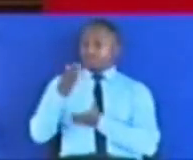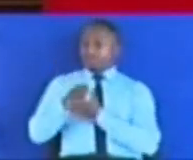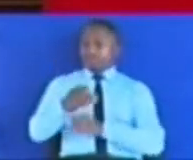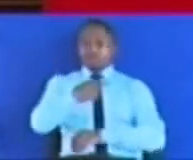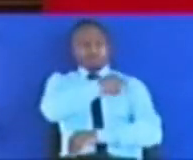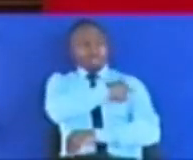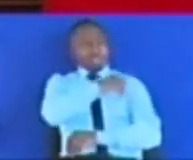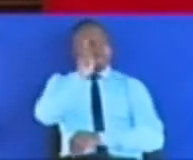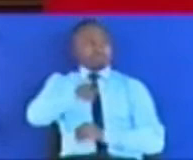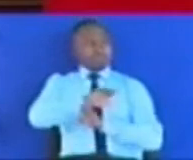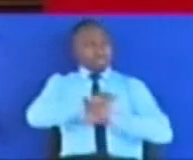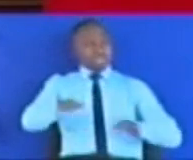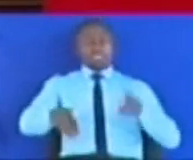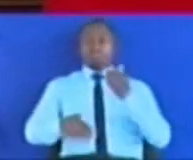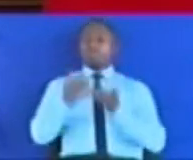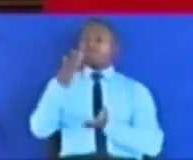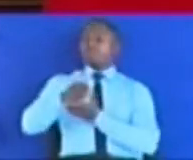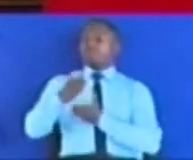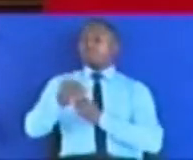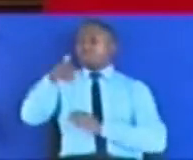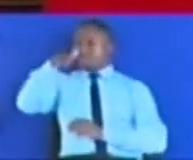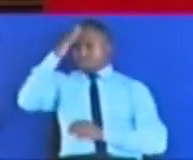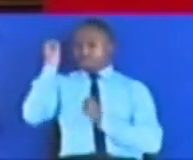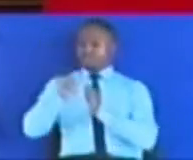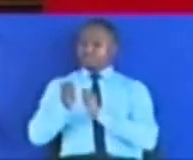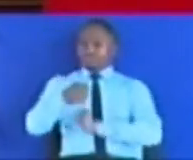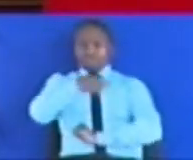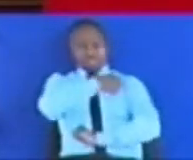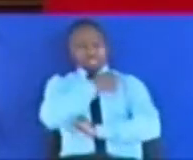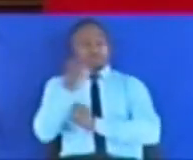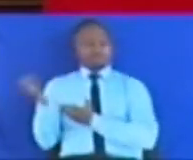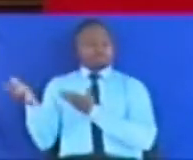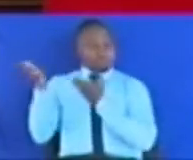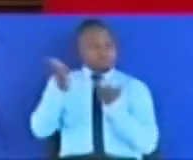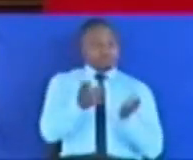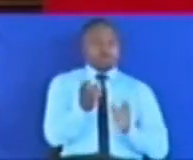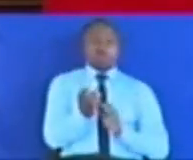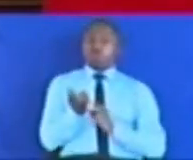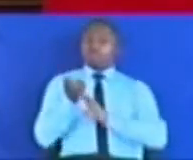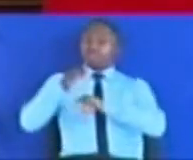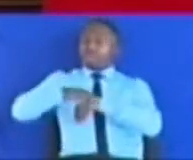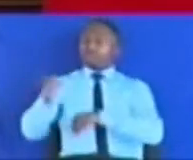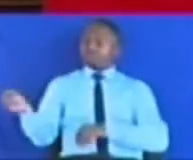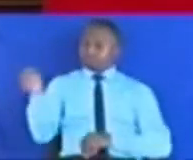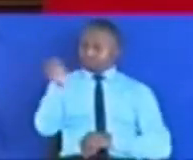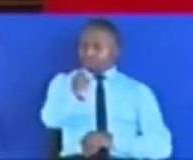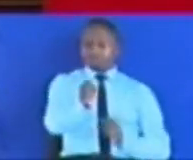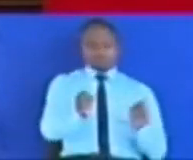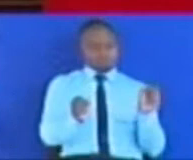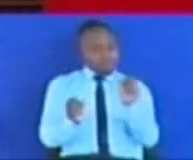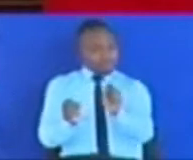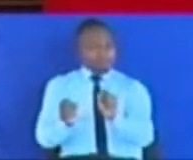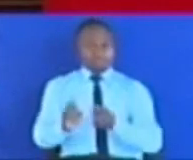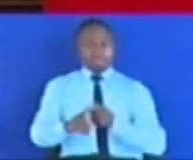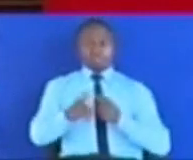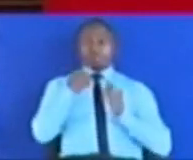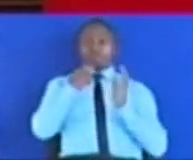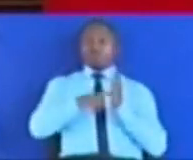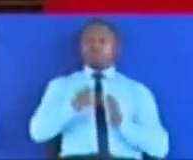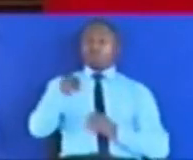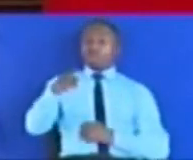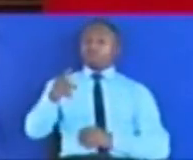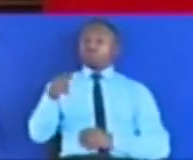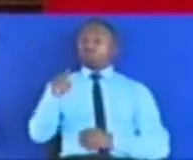hospitali zimekamilika, serikali ipeleke vifaa tiba na wataalamu viweze kufanya kazi. Kama nilivyosema, kituo chetu cha